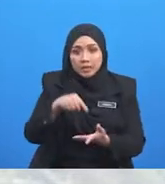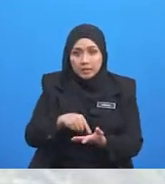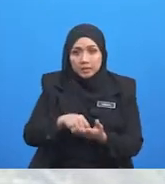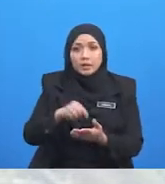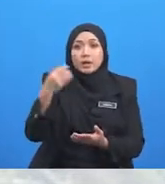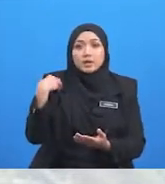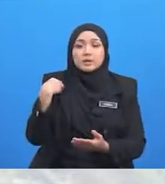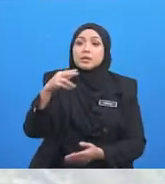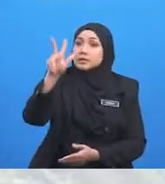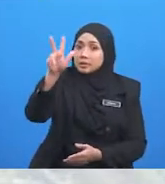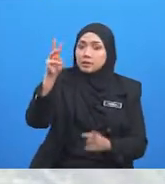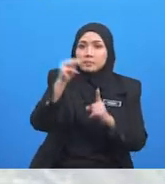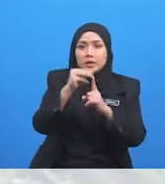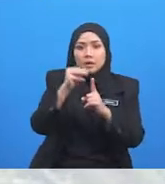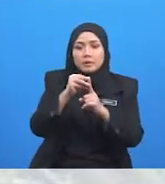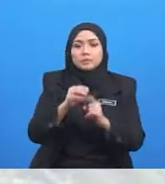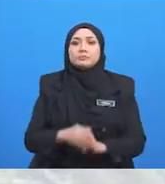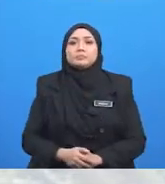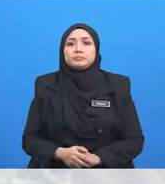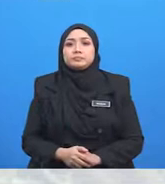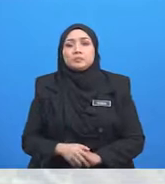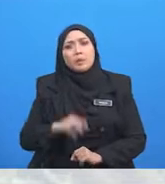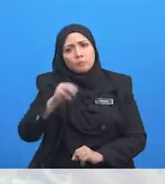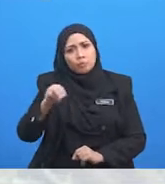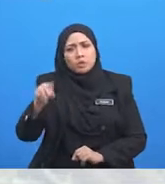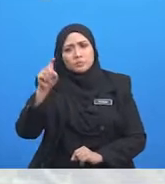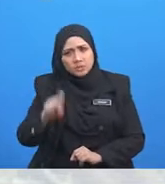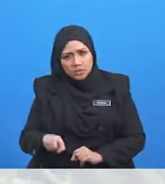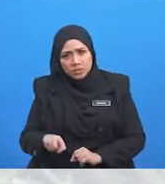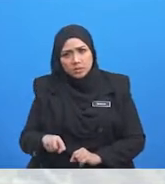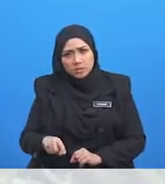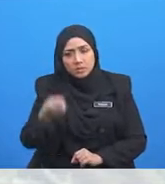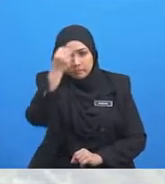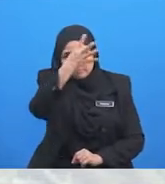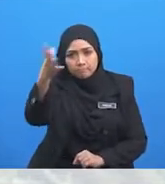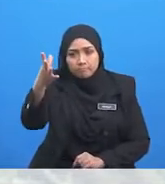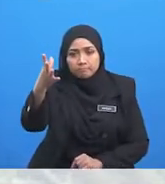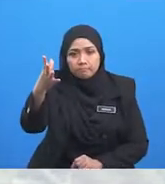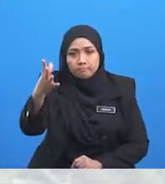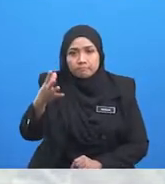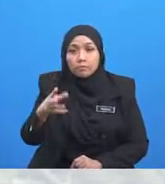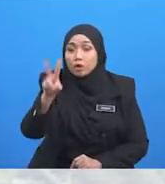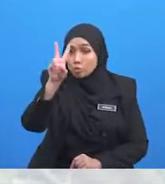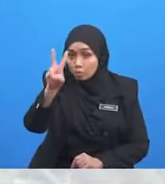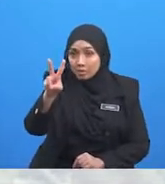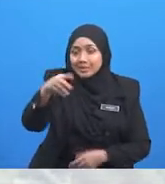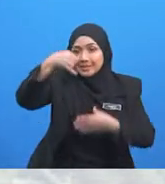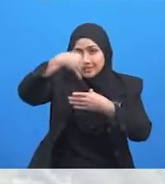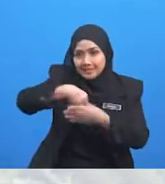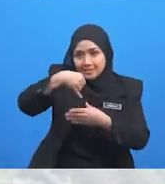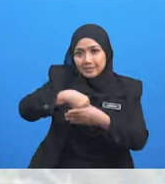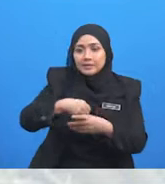3 markah. Oleh itu, murid perlu mengemukakan sekurang-kurangnya 2